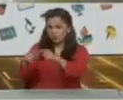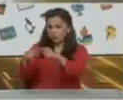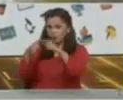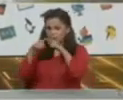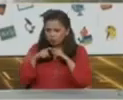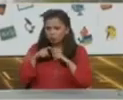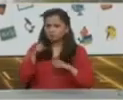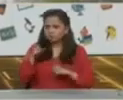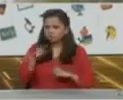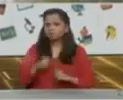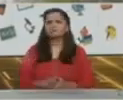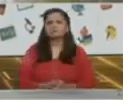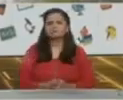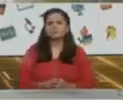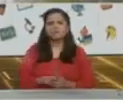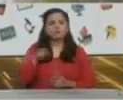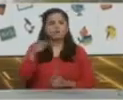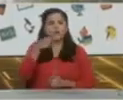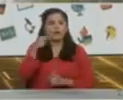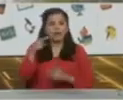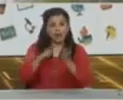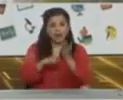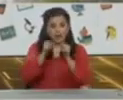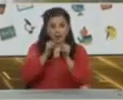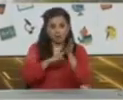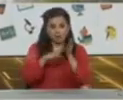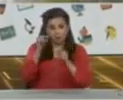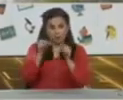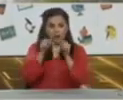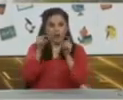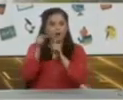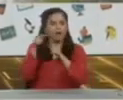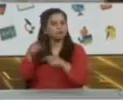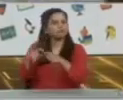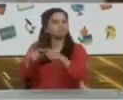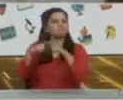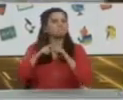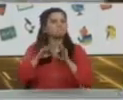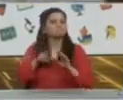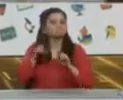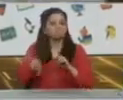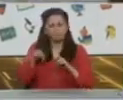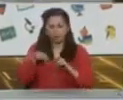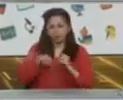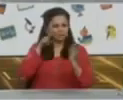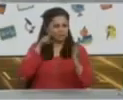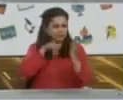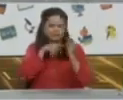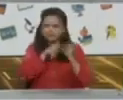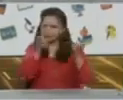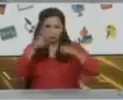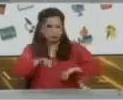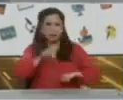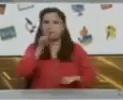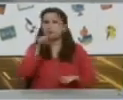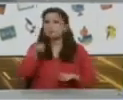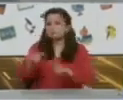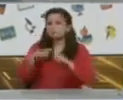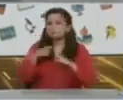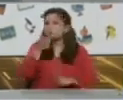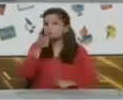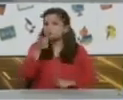वो नमो ऐप पर आया है। उसका विजुअल मेरे पास नहीं है, लेकिन मुझे वो सवाल अच्छा